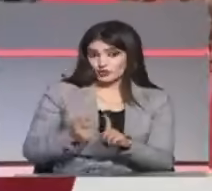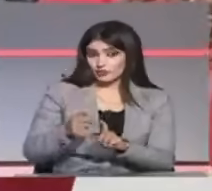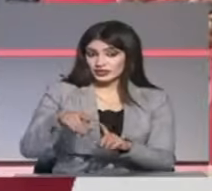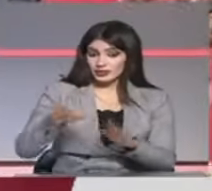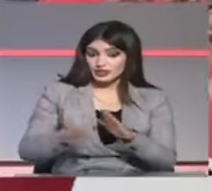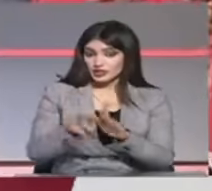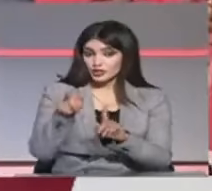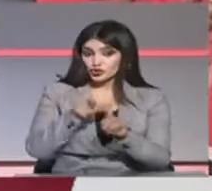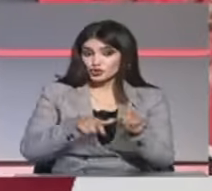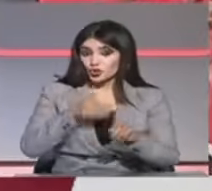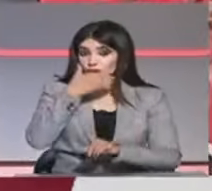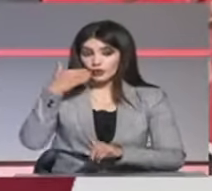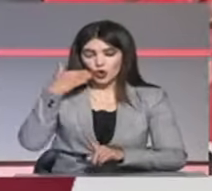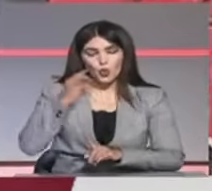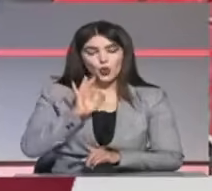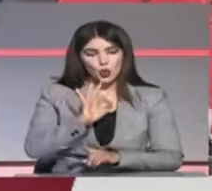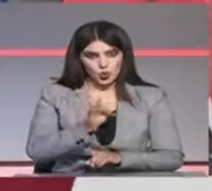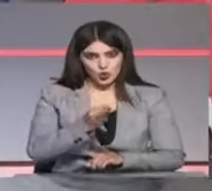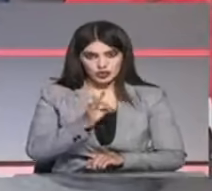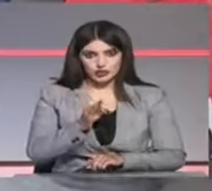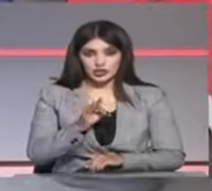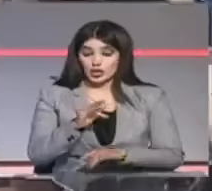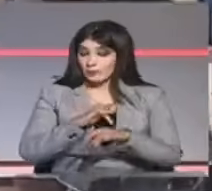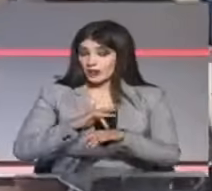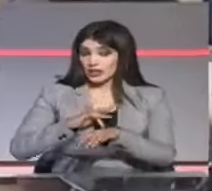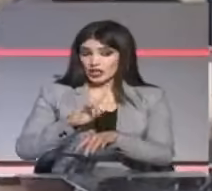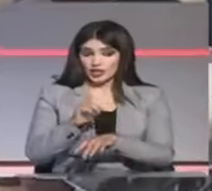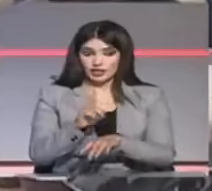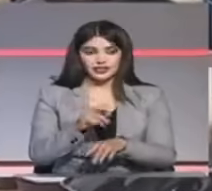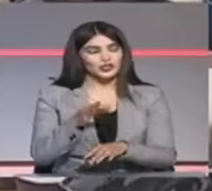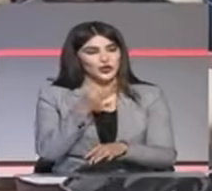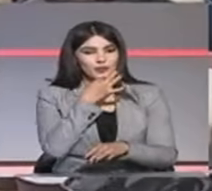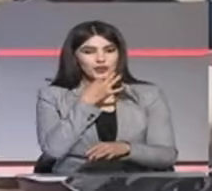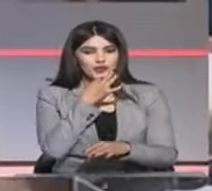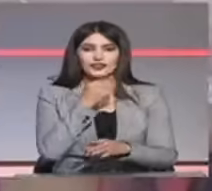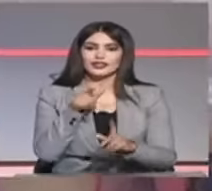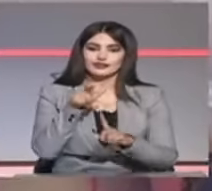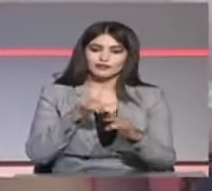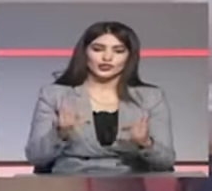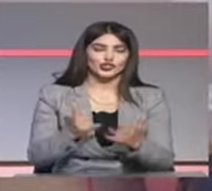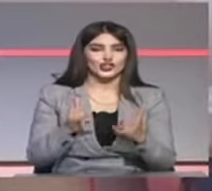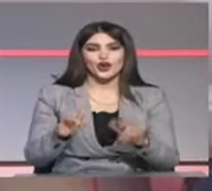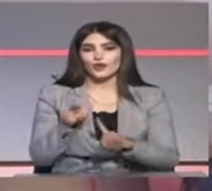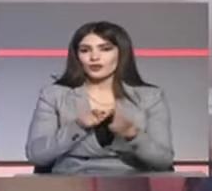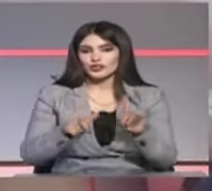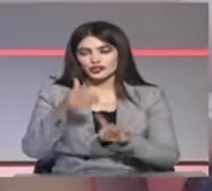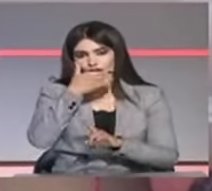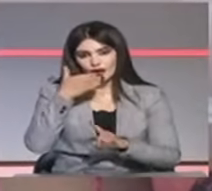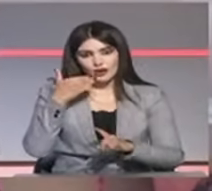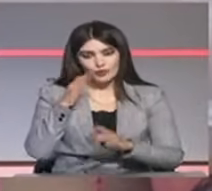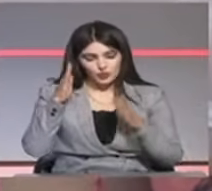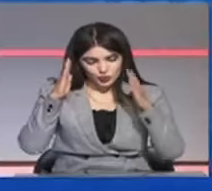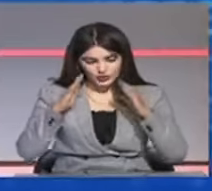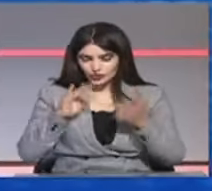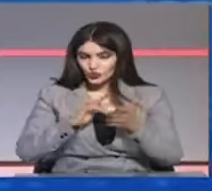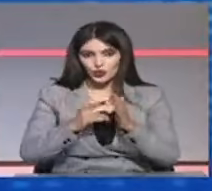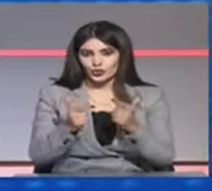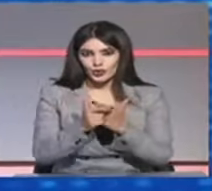اه فان الاكيد انها لن تحول دون الاستمتاع باجواء وتقوس هذا الشهر المحصن